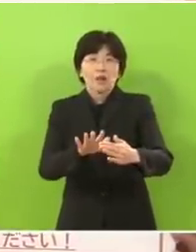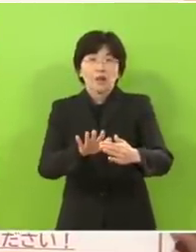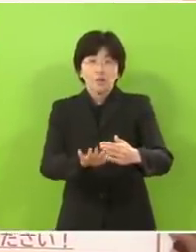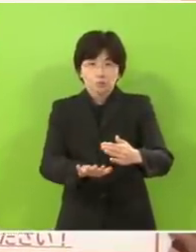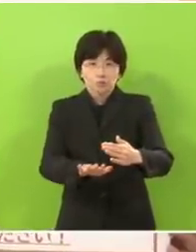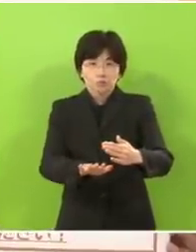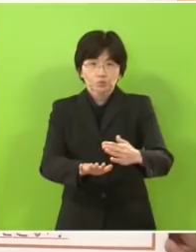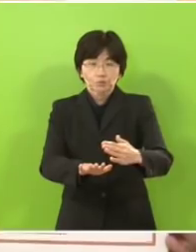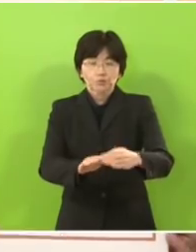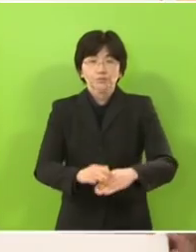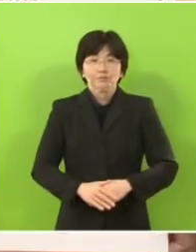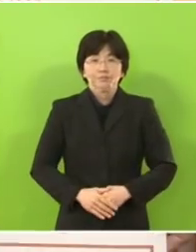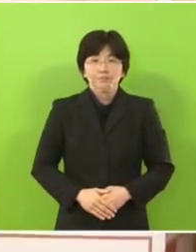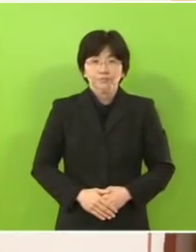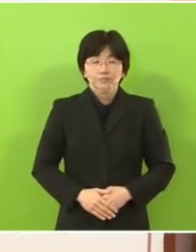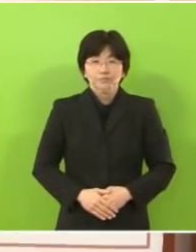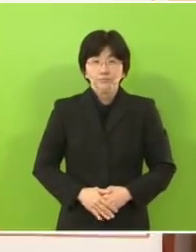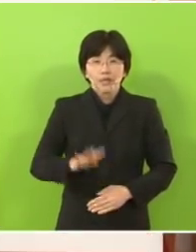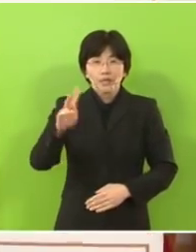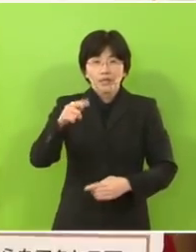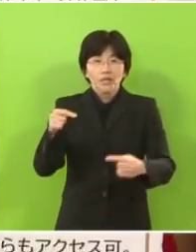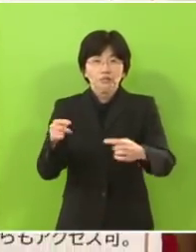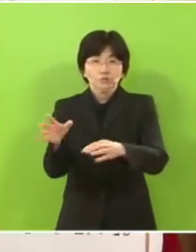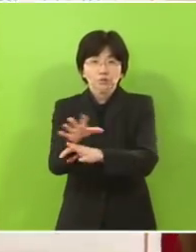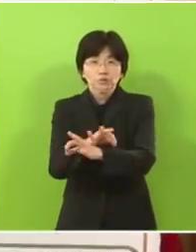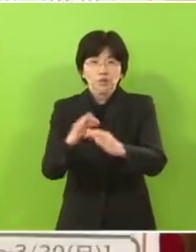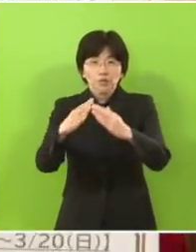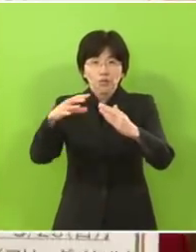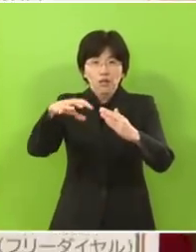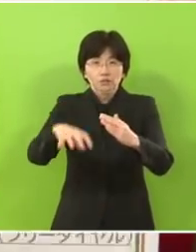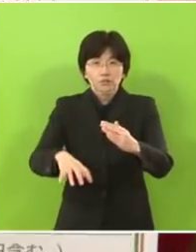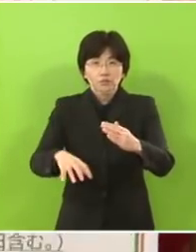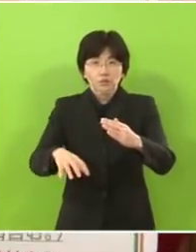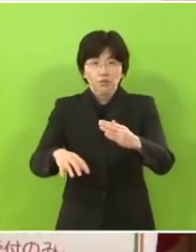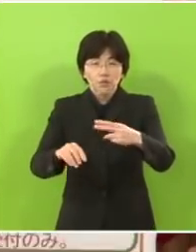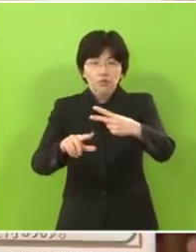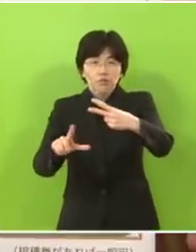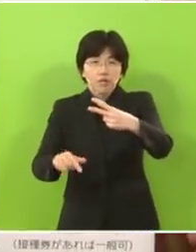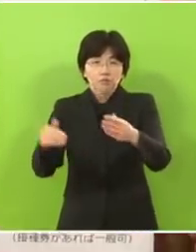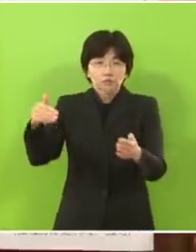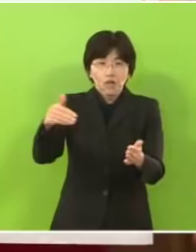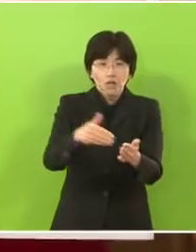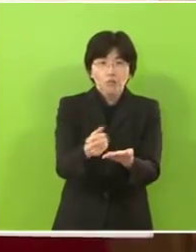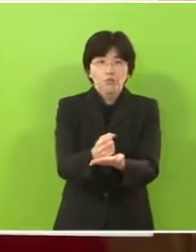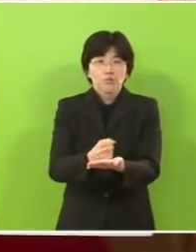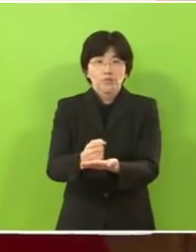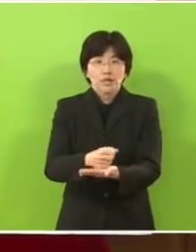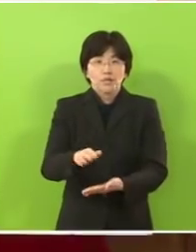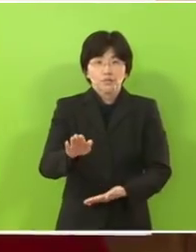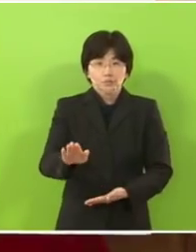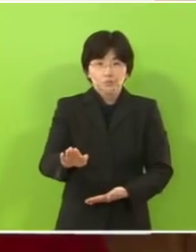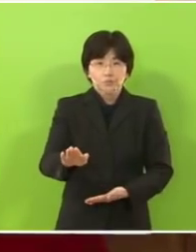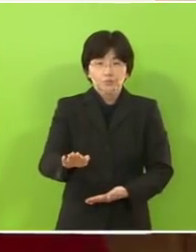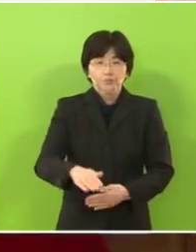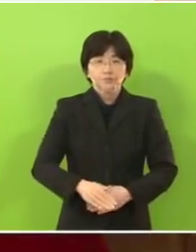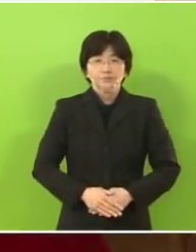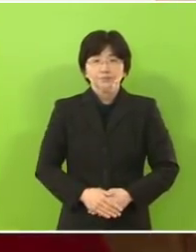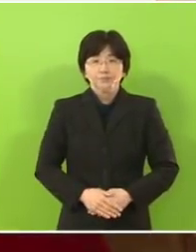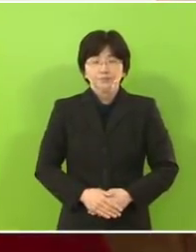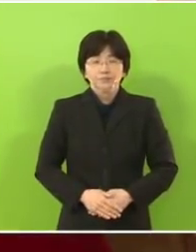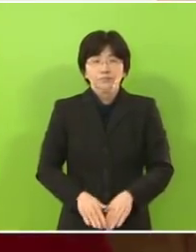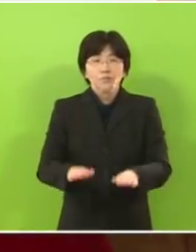ます一見直営の会場では2月最後の機会になりますので